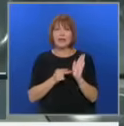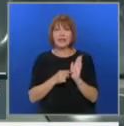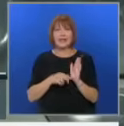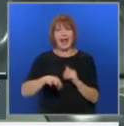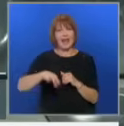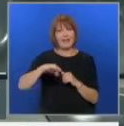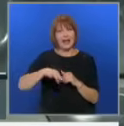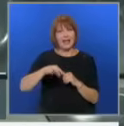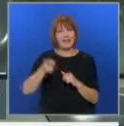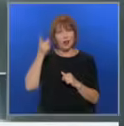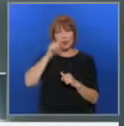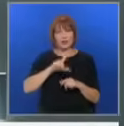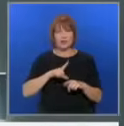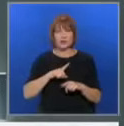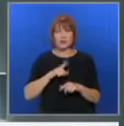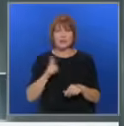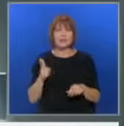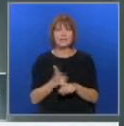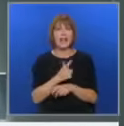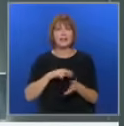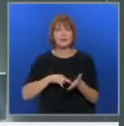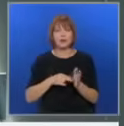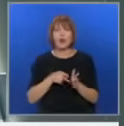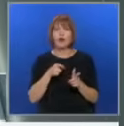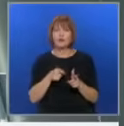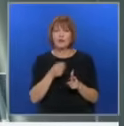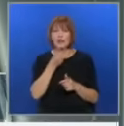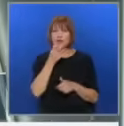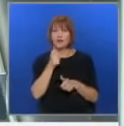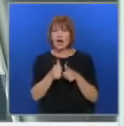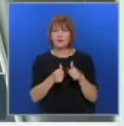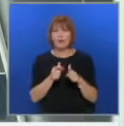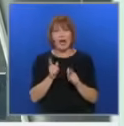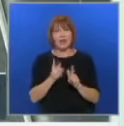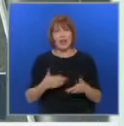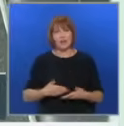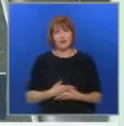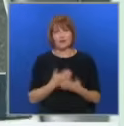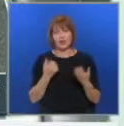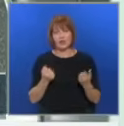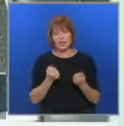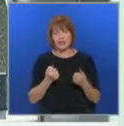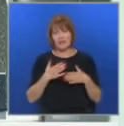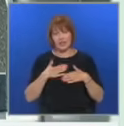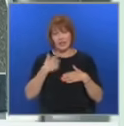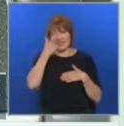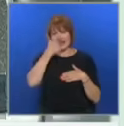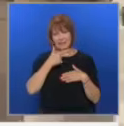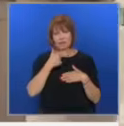утре сутрин, 17 юли. Това ще стане автоматично, като не е нужно действие от страна на клиентите.